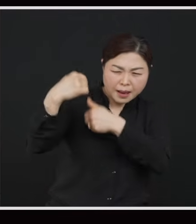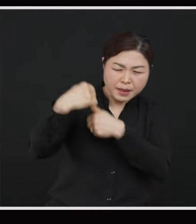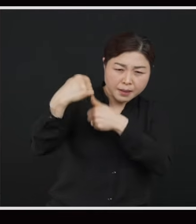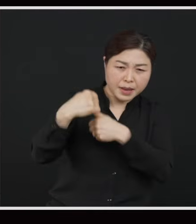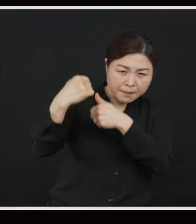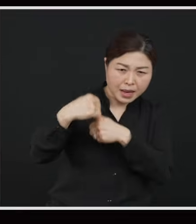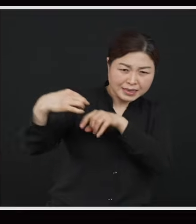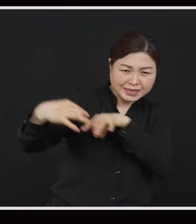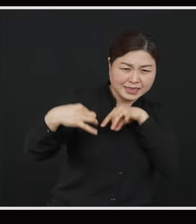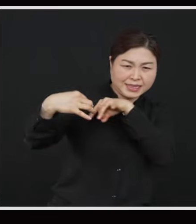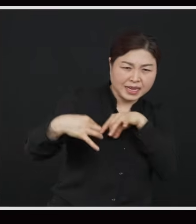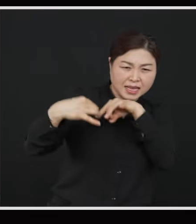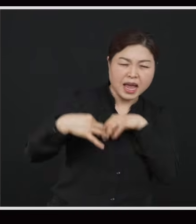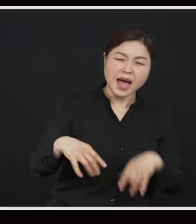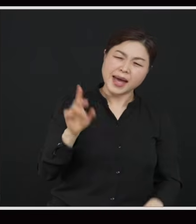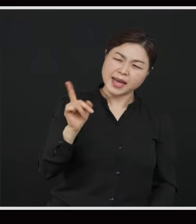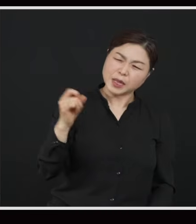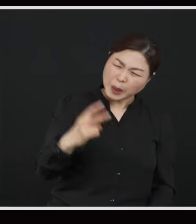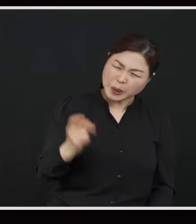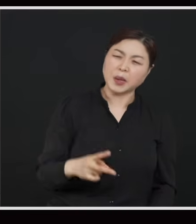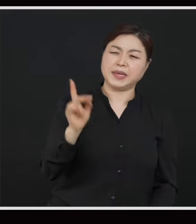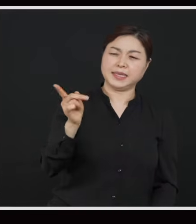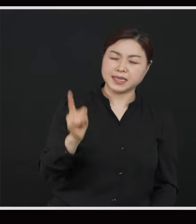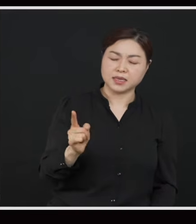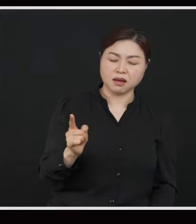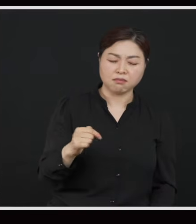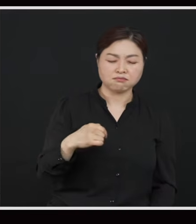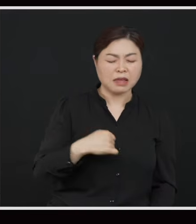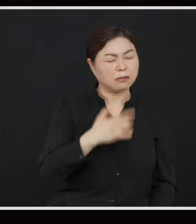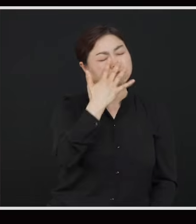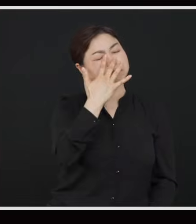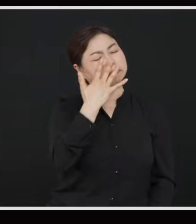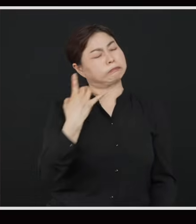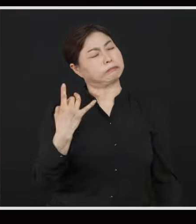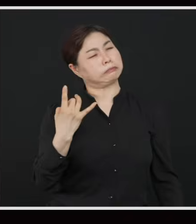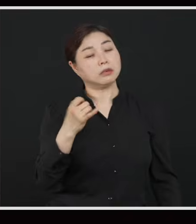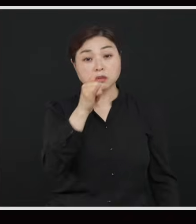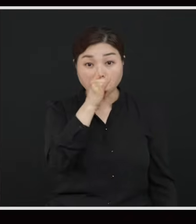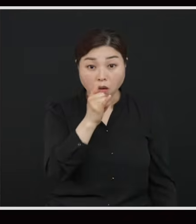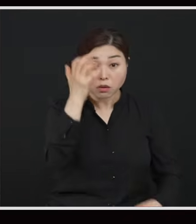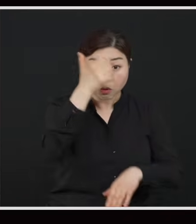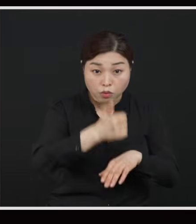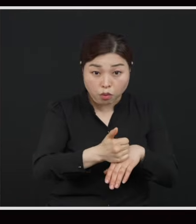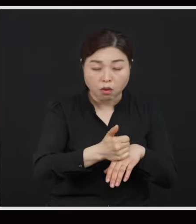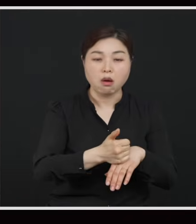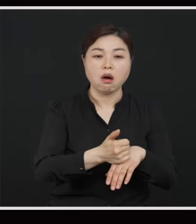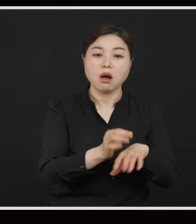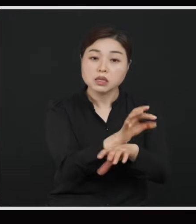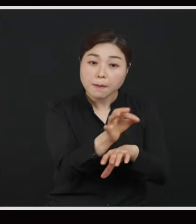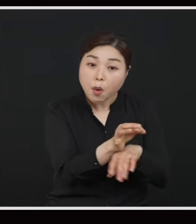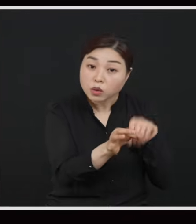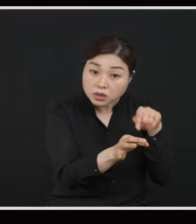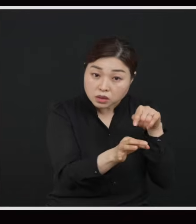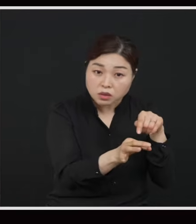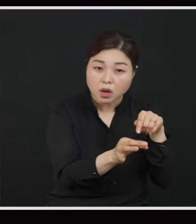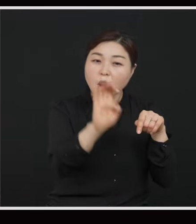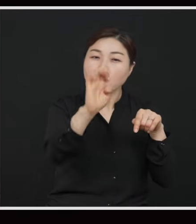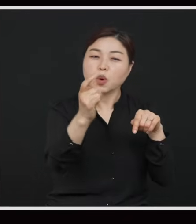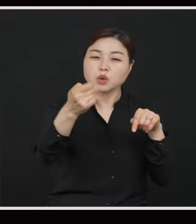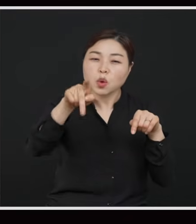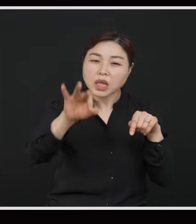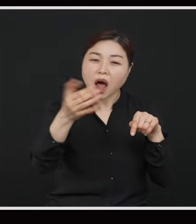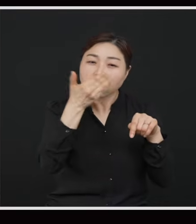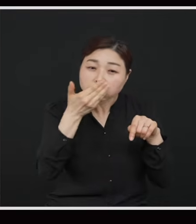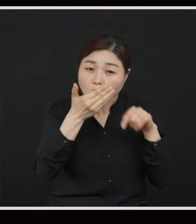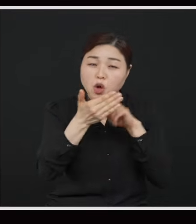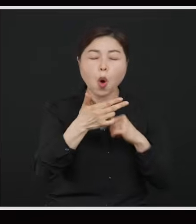받다 보면은 더 이상 또 저러네. 그러고서 반응을 안 합니다. 그러니까 세포들은 마치 포도당이